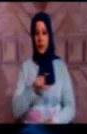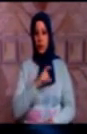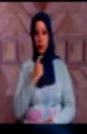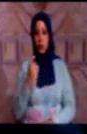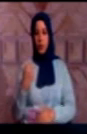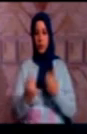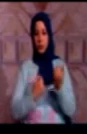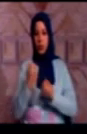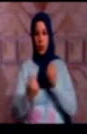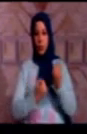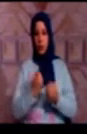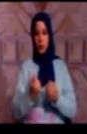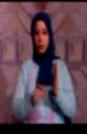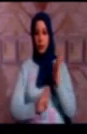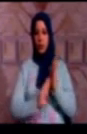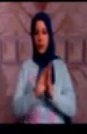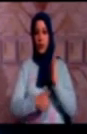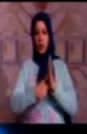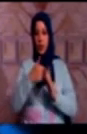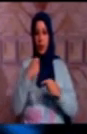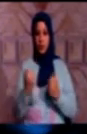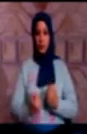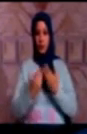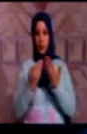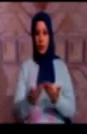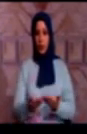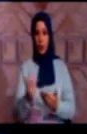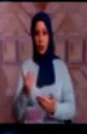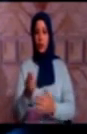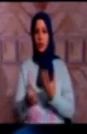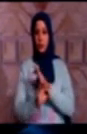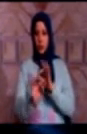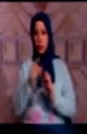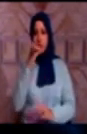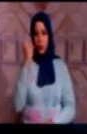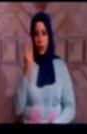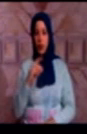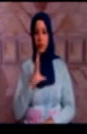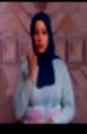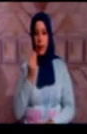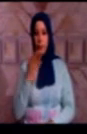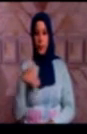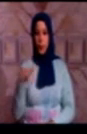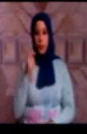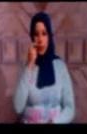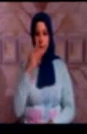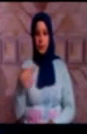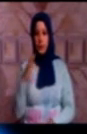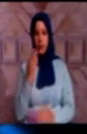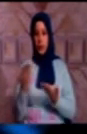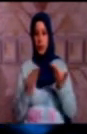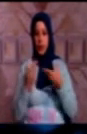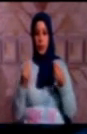وفي حاله نجاحها يعني هذه التجربه ممكن يتم التعميم بعد ذلك لمن التعامل مع